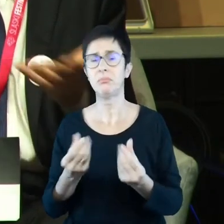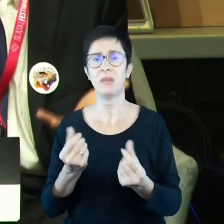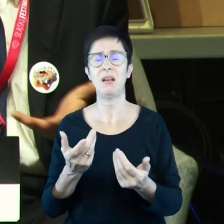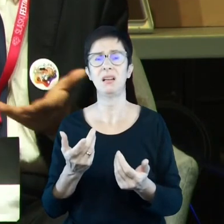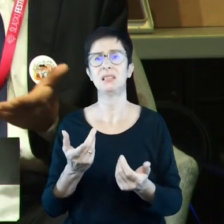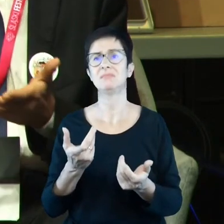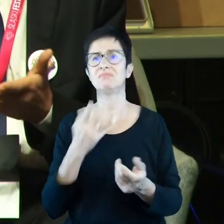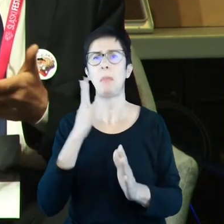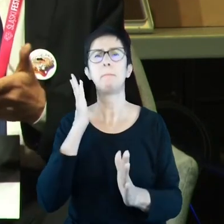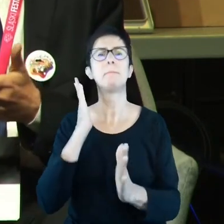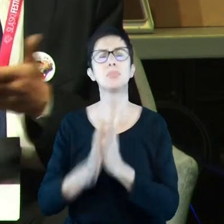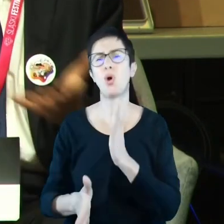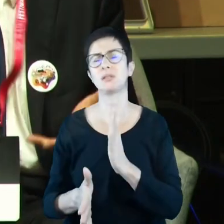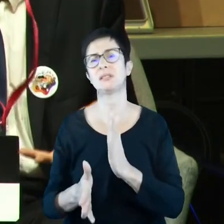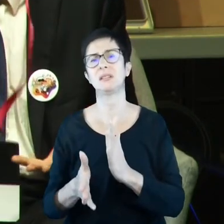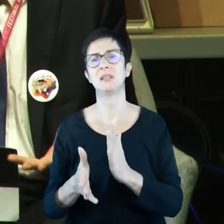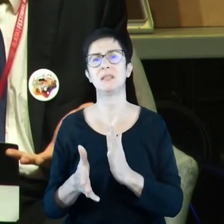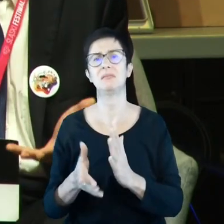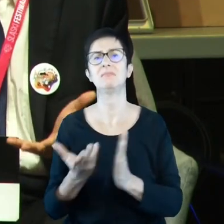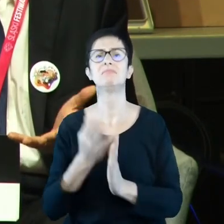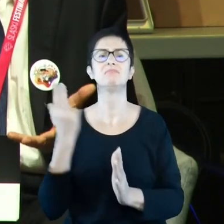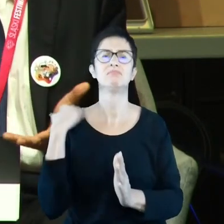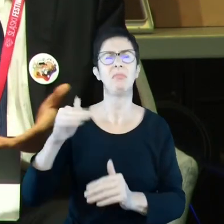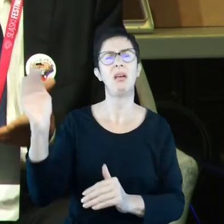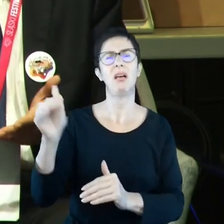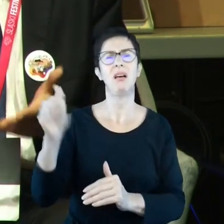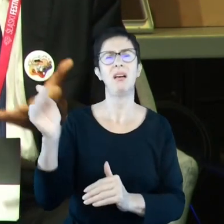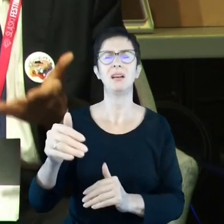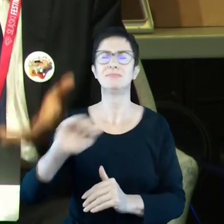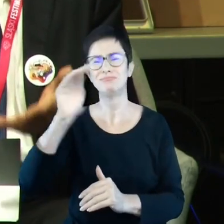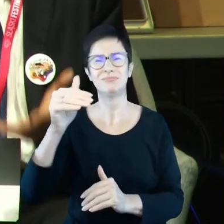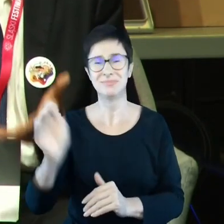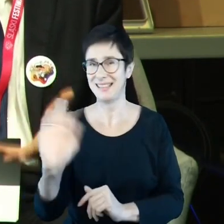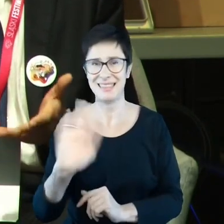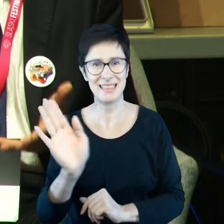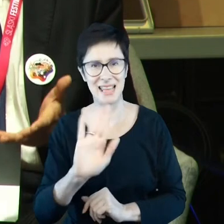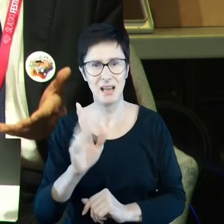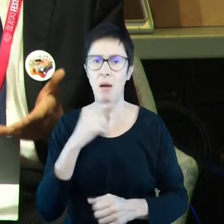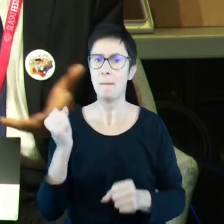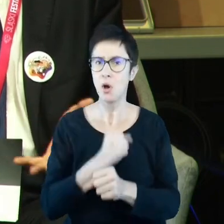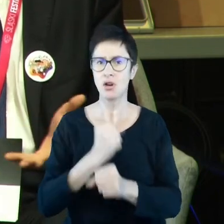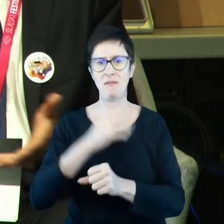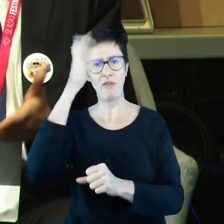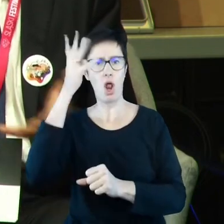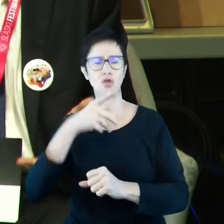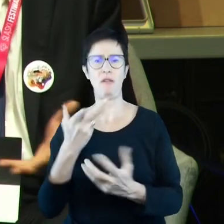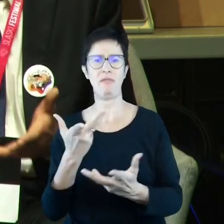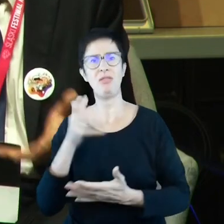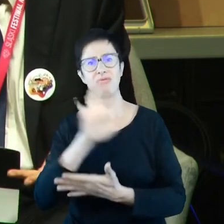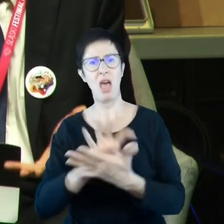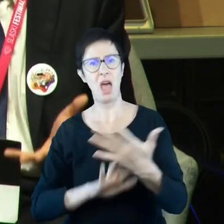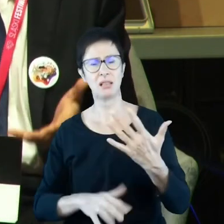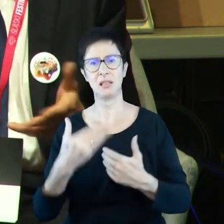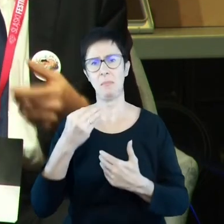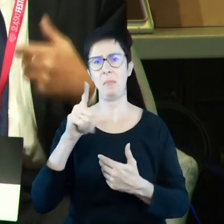prymitywnym, prostym, poklepywania po ramieniu czy pocieszania, tylko tak jak poważny, filozoficzny tekst Melvilla,